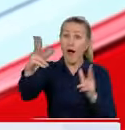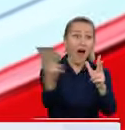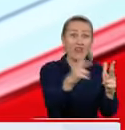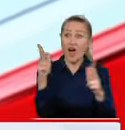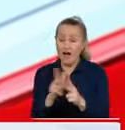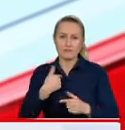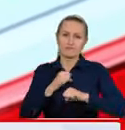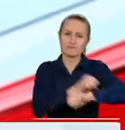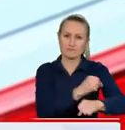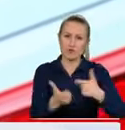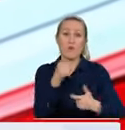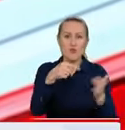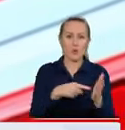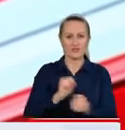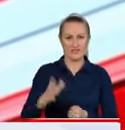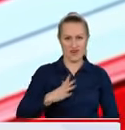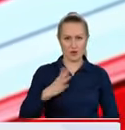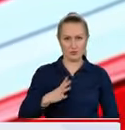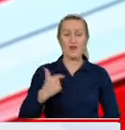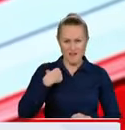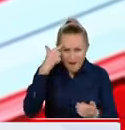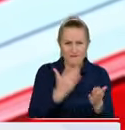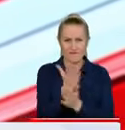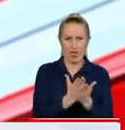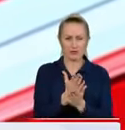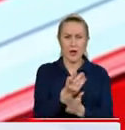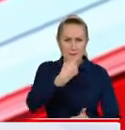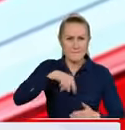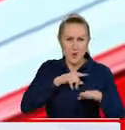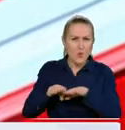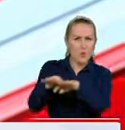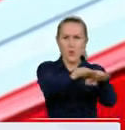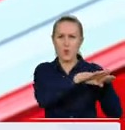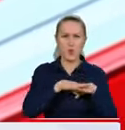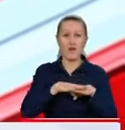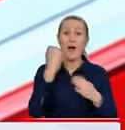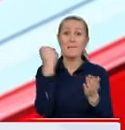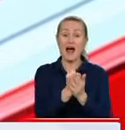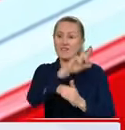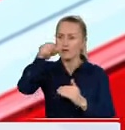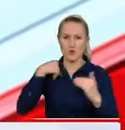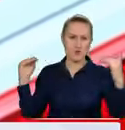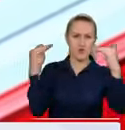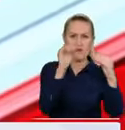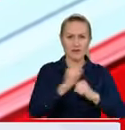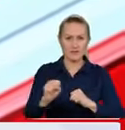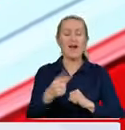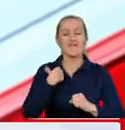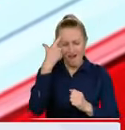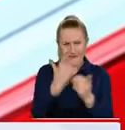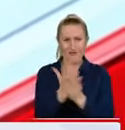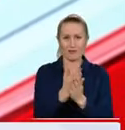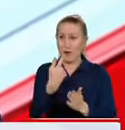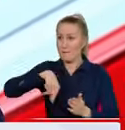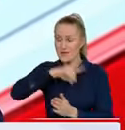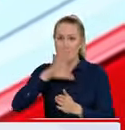są najważniejsze wartości. Wierzę właśnie w to, że wszyscy jesteśmy równi wobec prawa. Wierzę w to, że będziemy się sprzeciwiać,